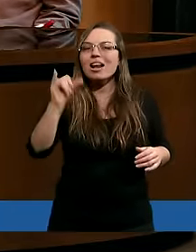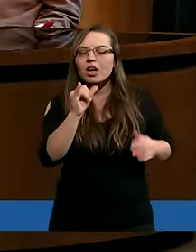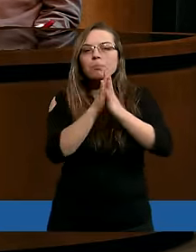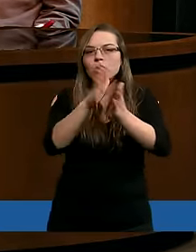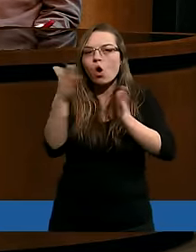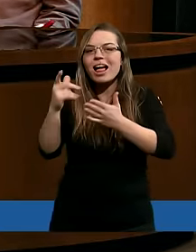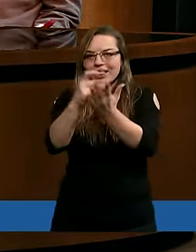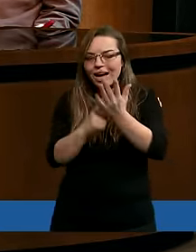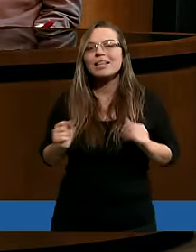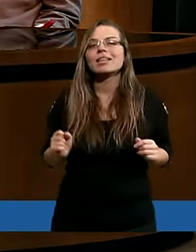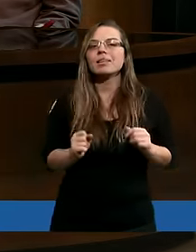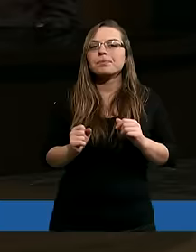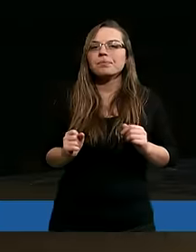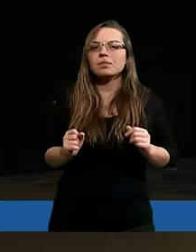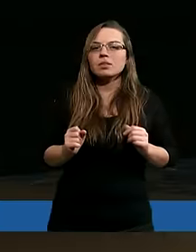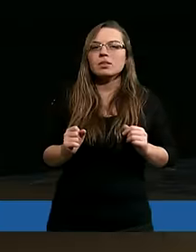o kolejny tekst.